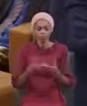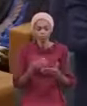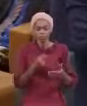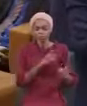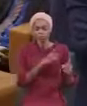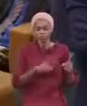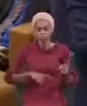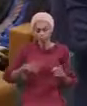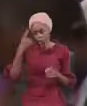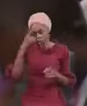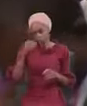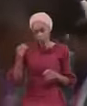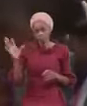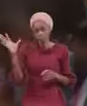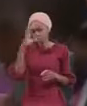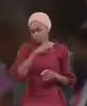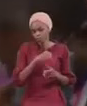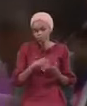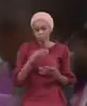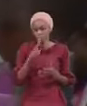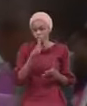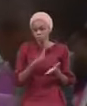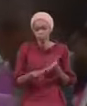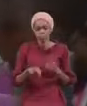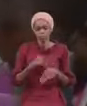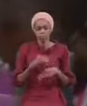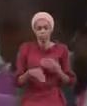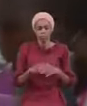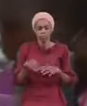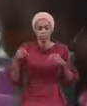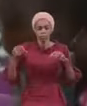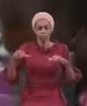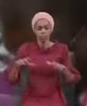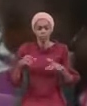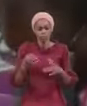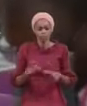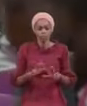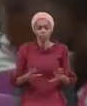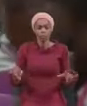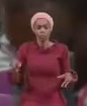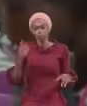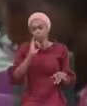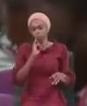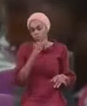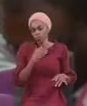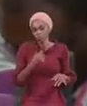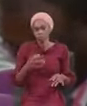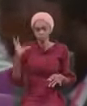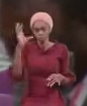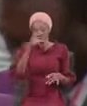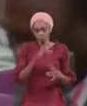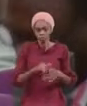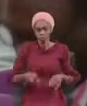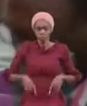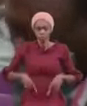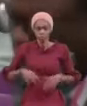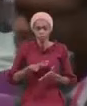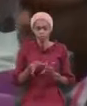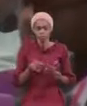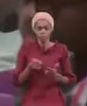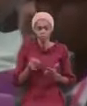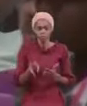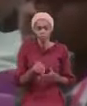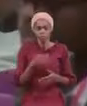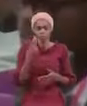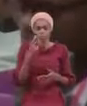sacrifice consummé par le feu en l'honneur à l'Éternel et une victime expiatoire devant l'éternel à cause du péchés